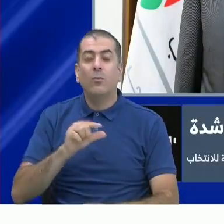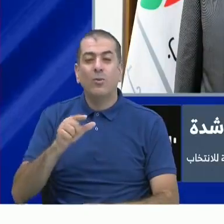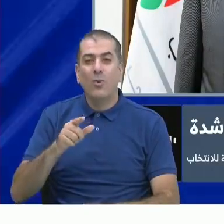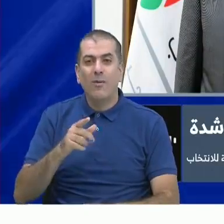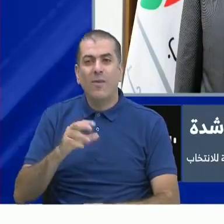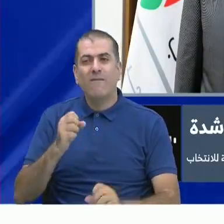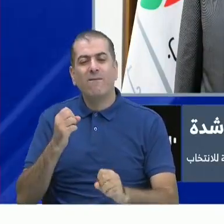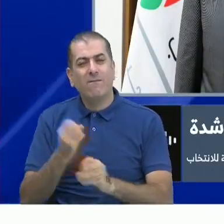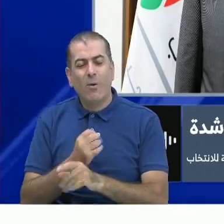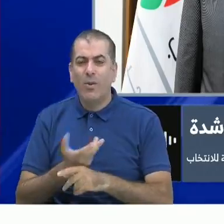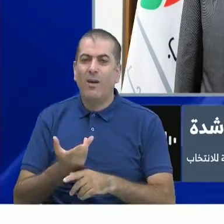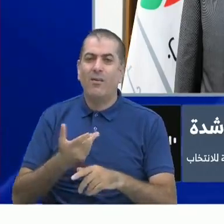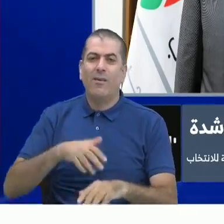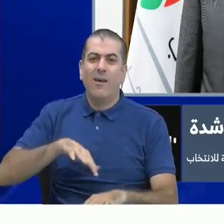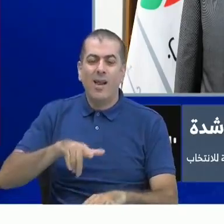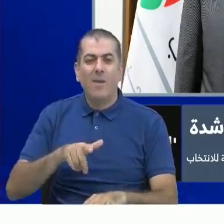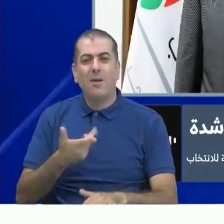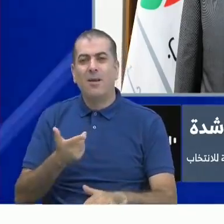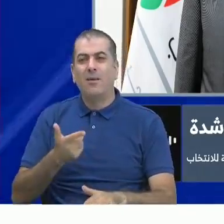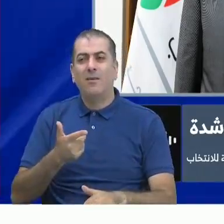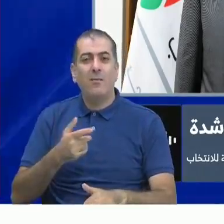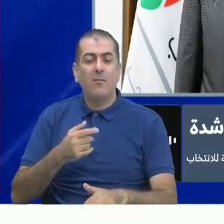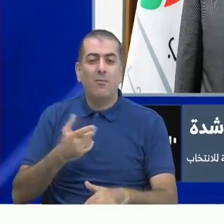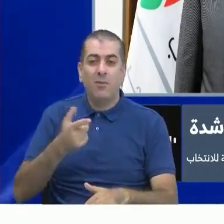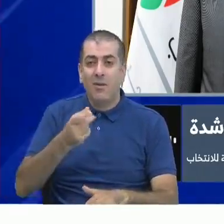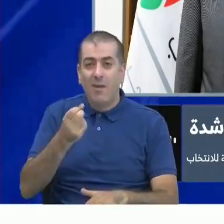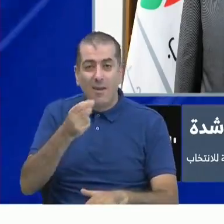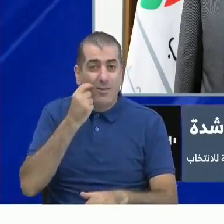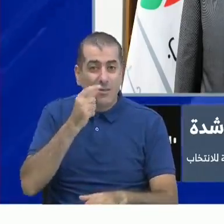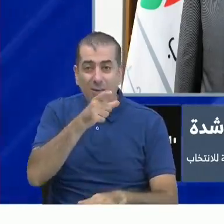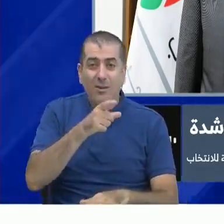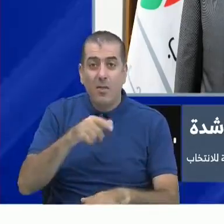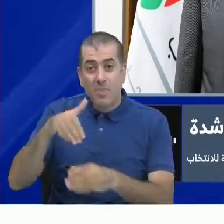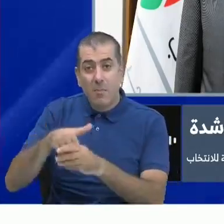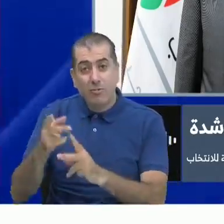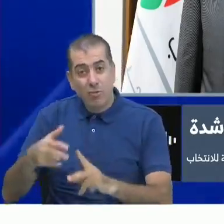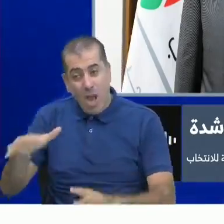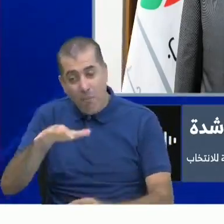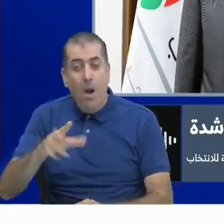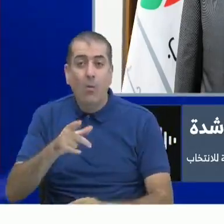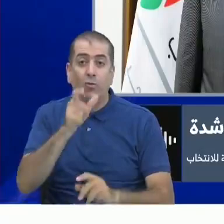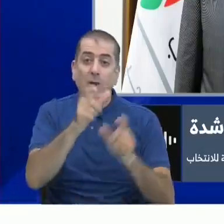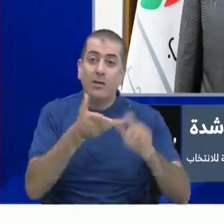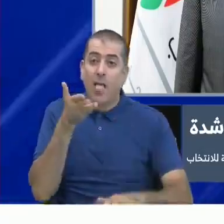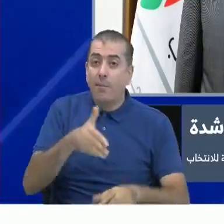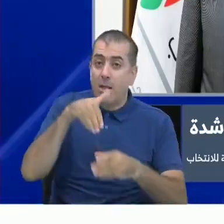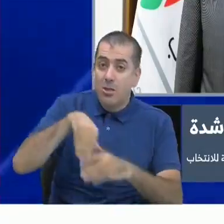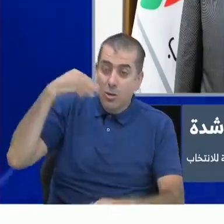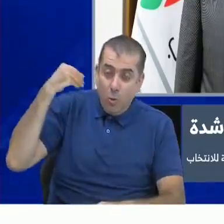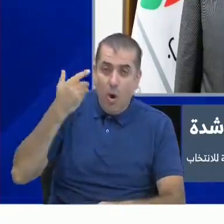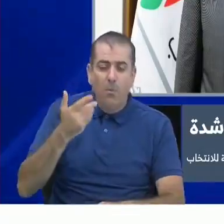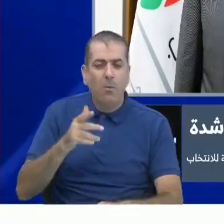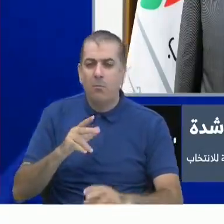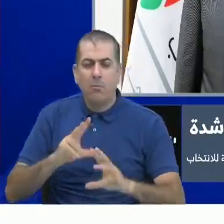عن فكرة المخالفة، سواء من المترشح أو من المؤازر أو من أي